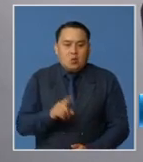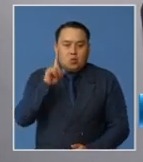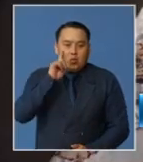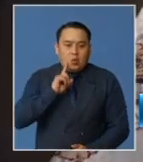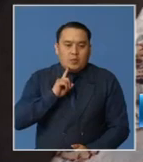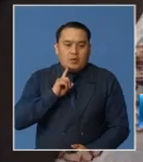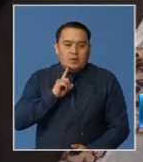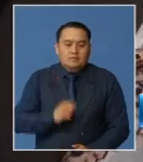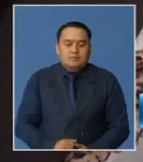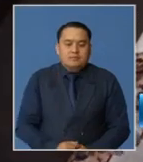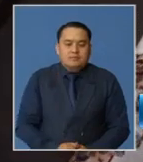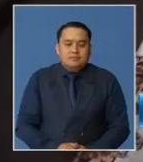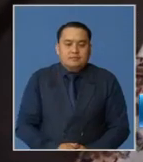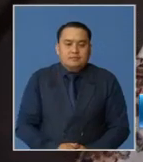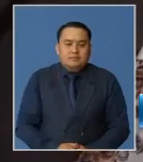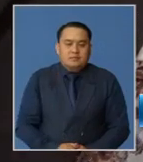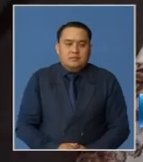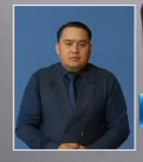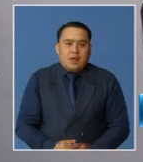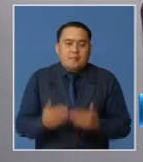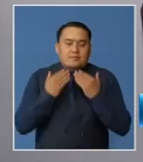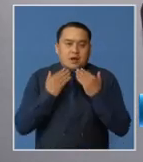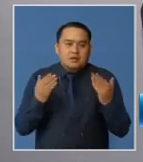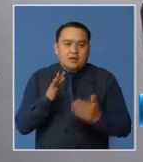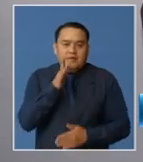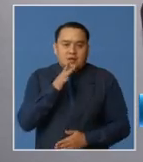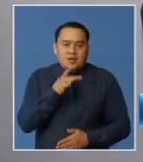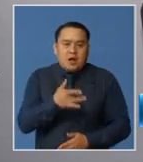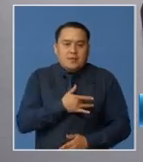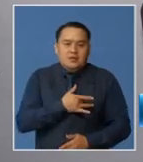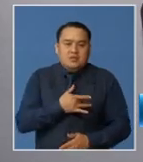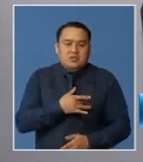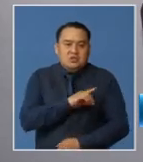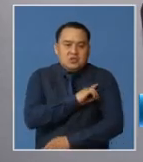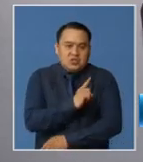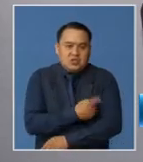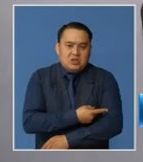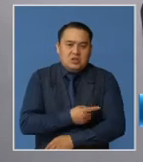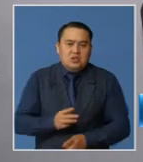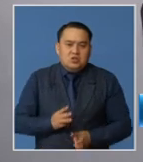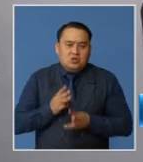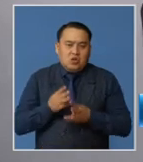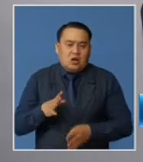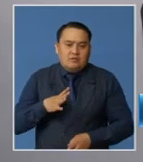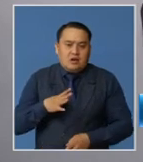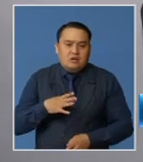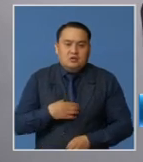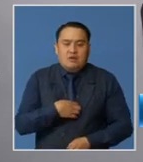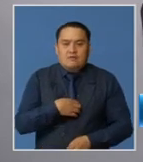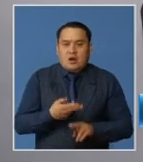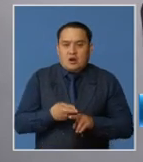удобно. В последнее время мне после операции сильно тошнило, и мы решили сдать